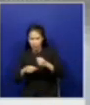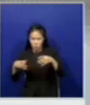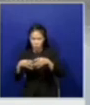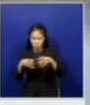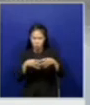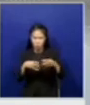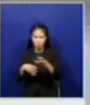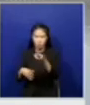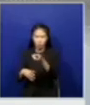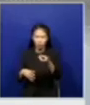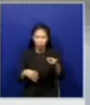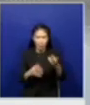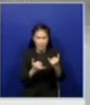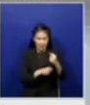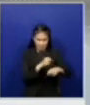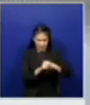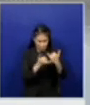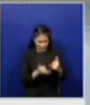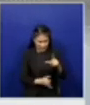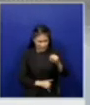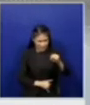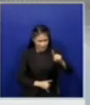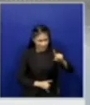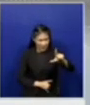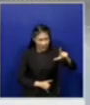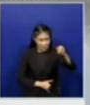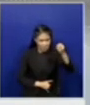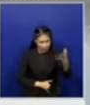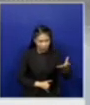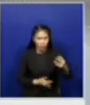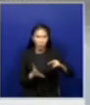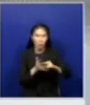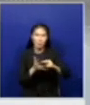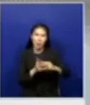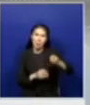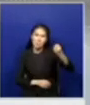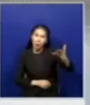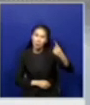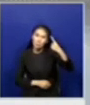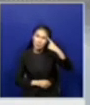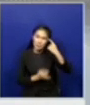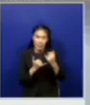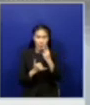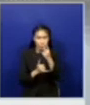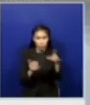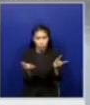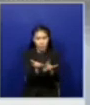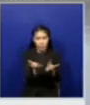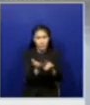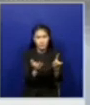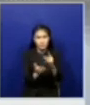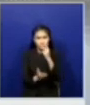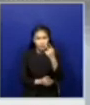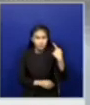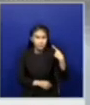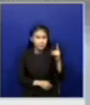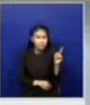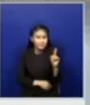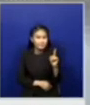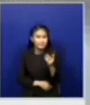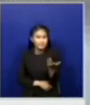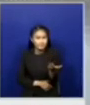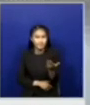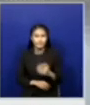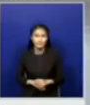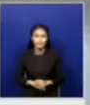ประเทศไทยแต่ผลลัพธ์เชิงประจักษ์ที่ได้กลับมากลับพบว่า